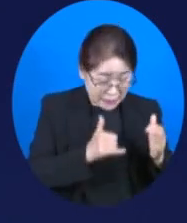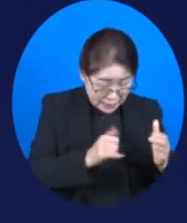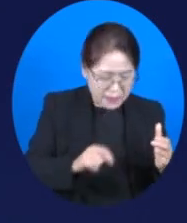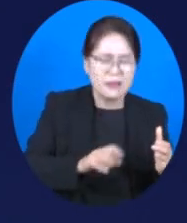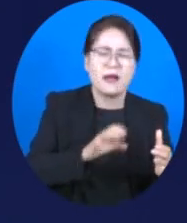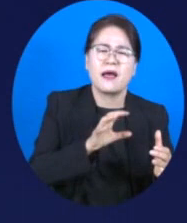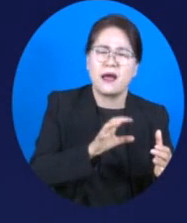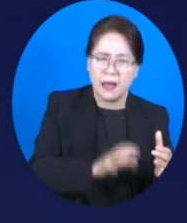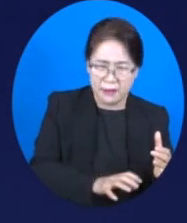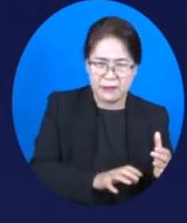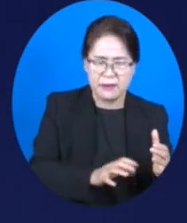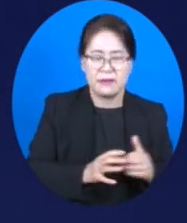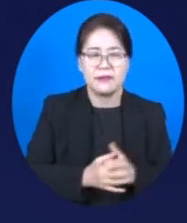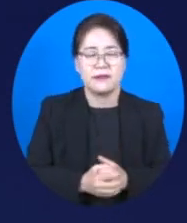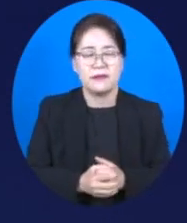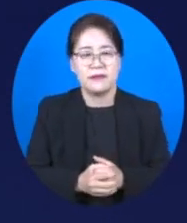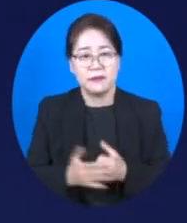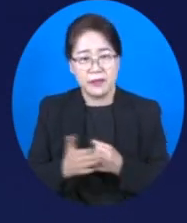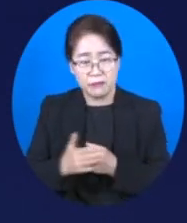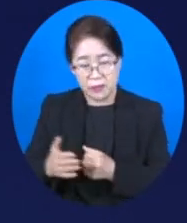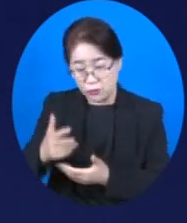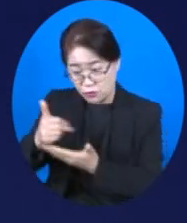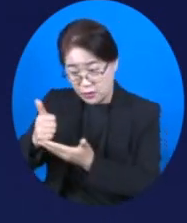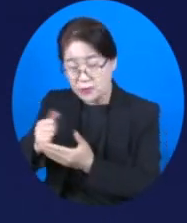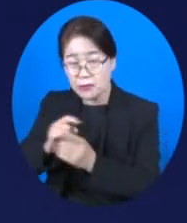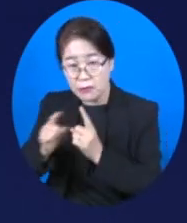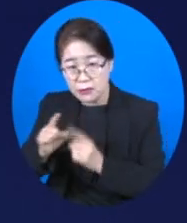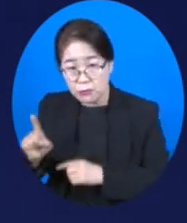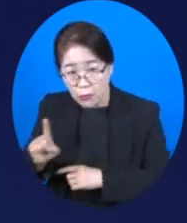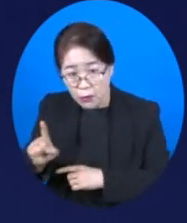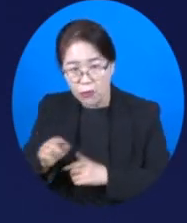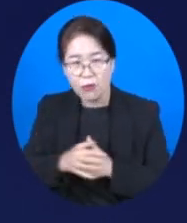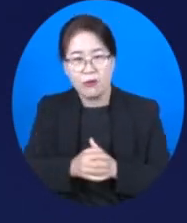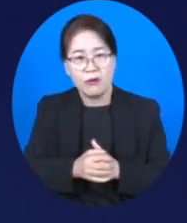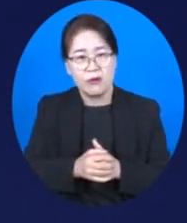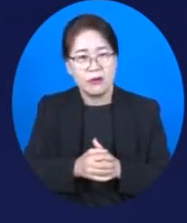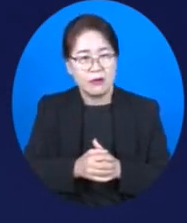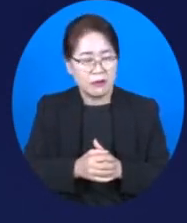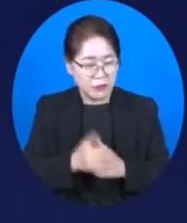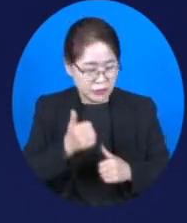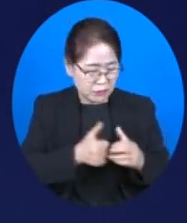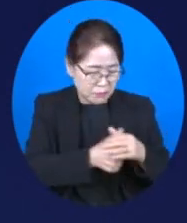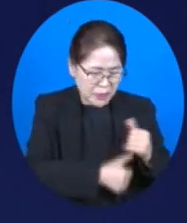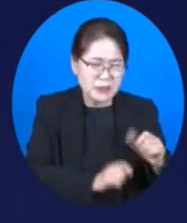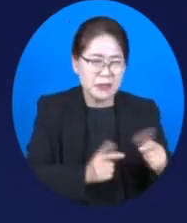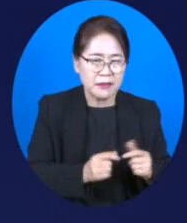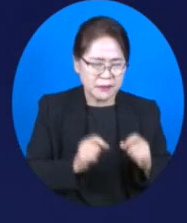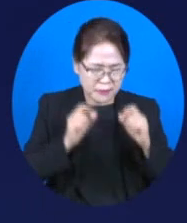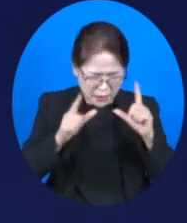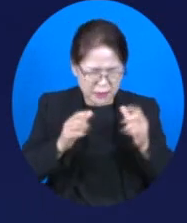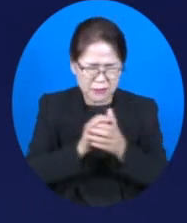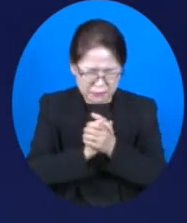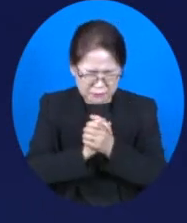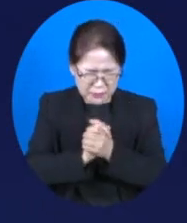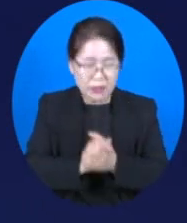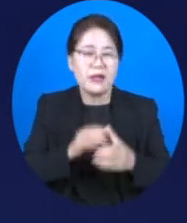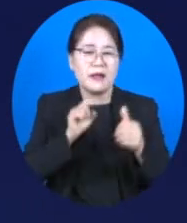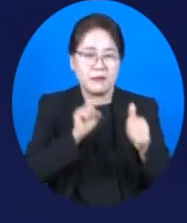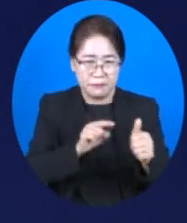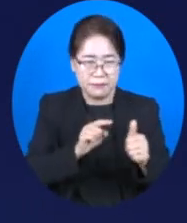있는 이 세상입니다. 그래서 우리 주님께서도 말씀하셨어요. 시험에 들지 않게 깨어 기도하라.